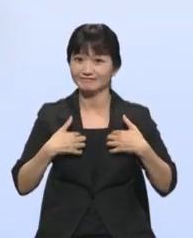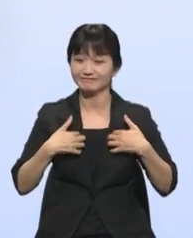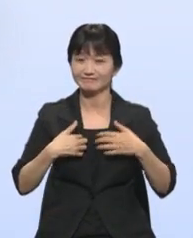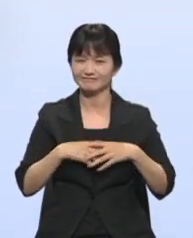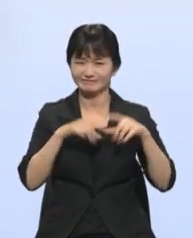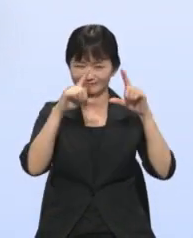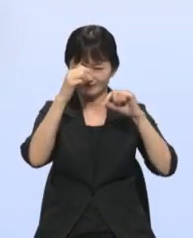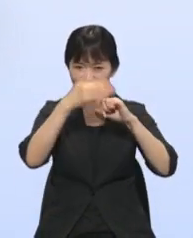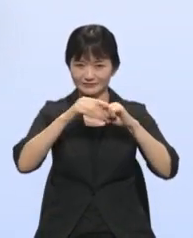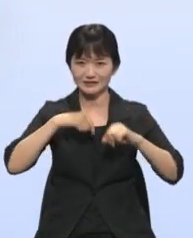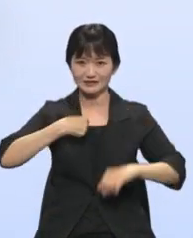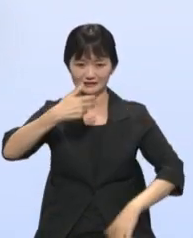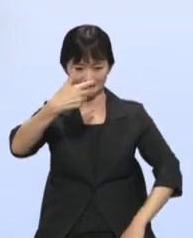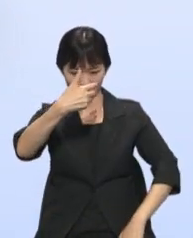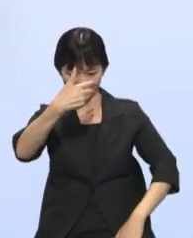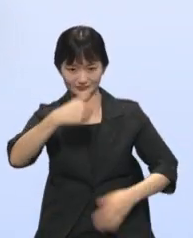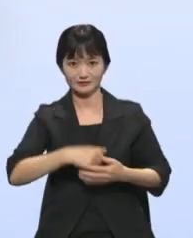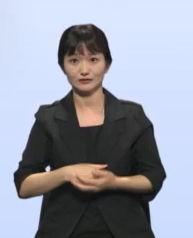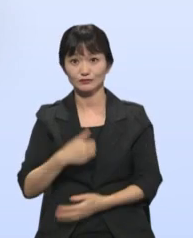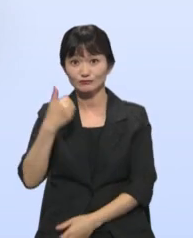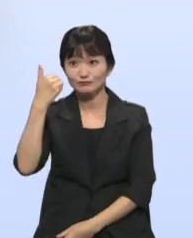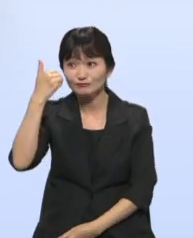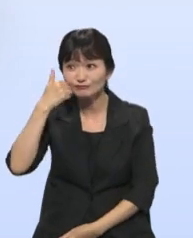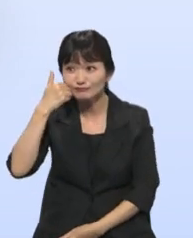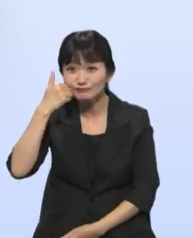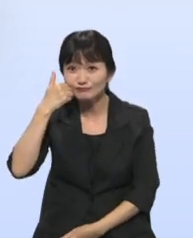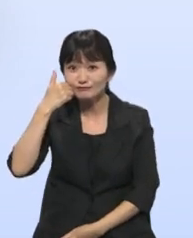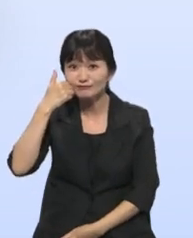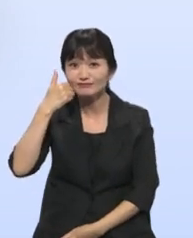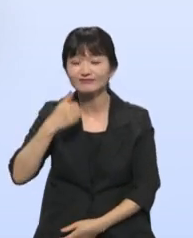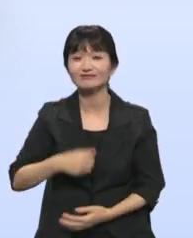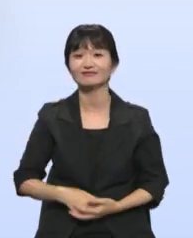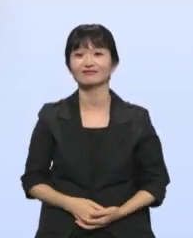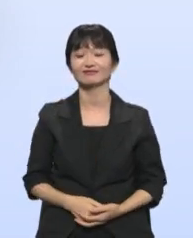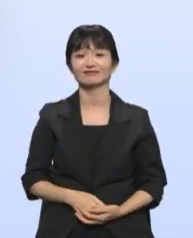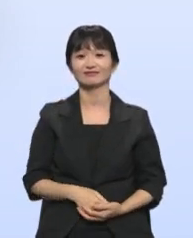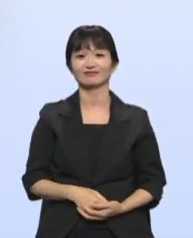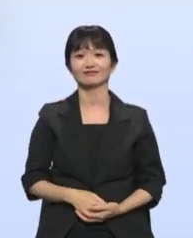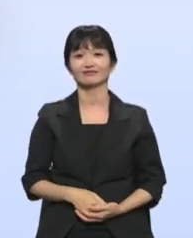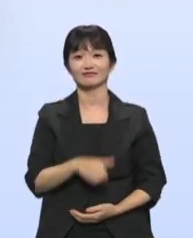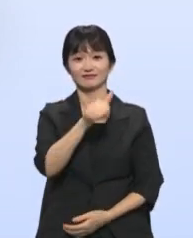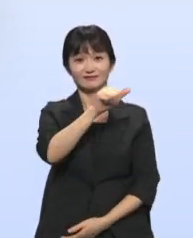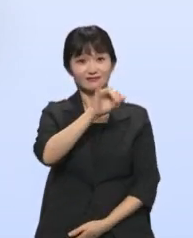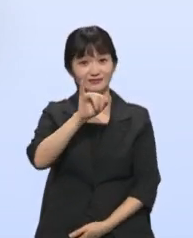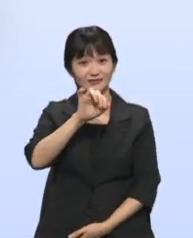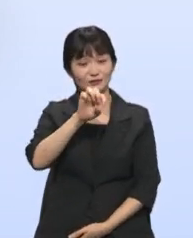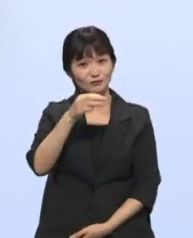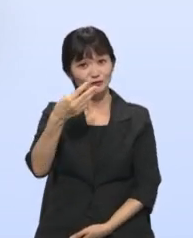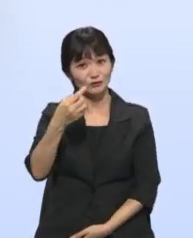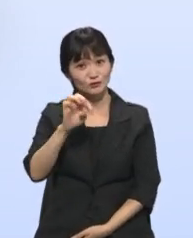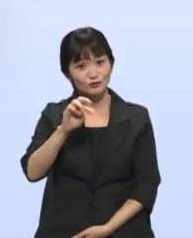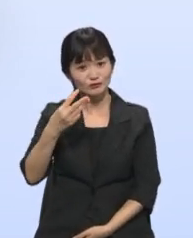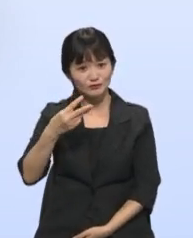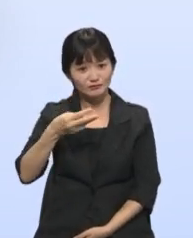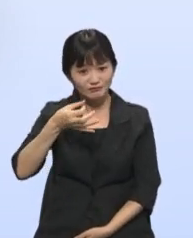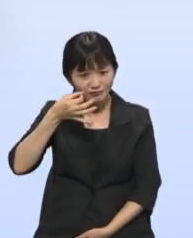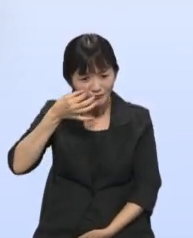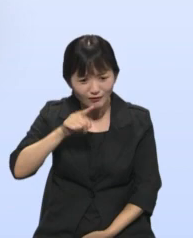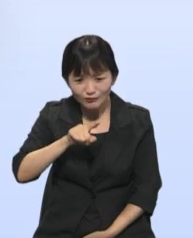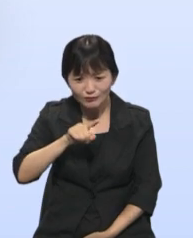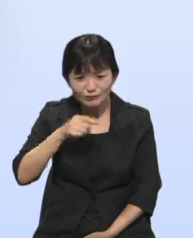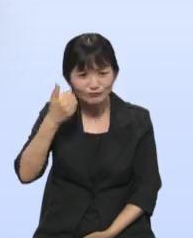사진 셀카 저런 것도 있는데 누구세요 저게 나올 거죠 그러니까 AI 스프로필인데 보고 나서 누구세요라는